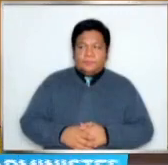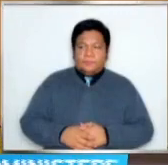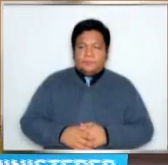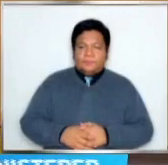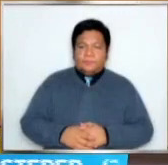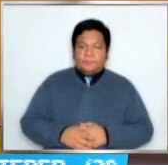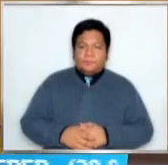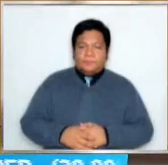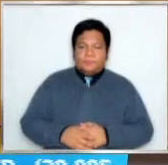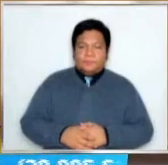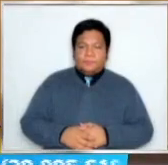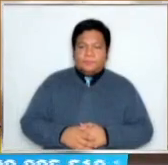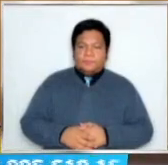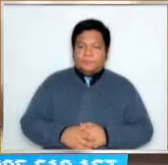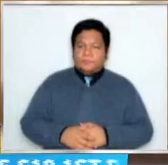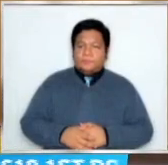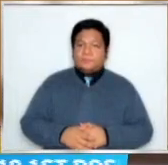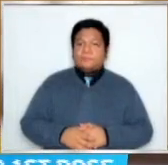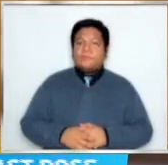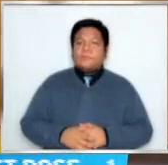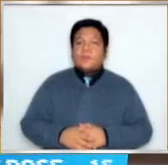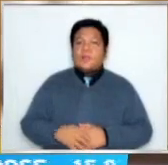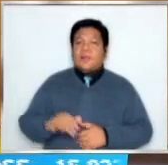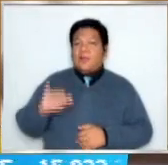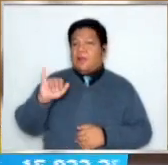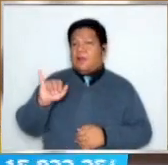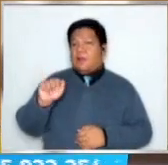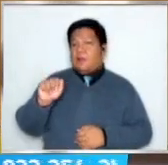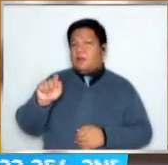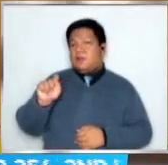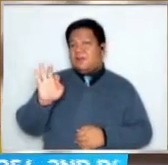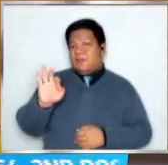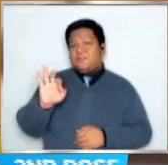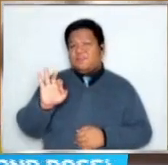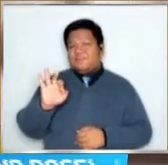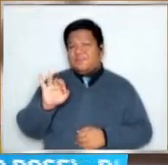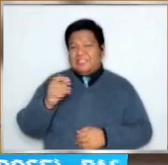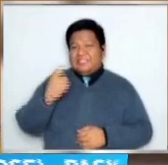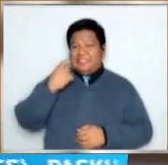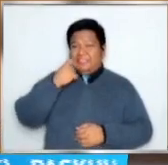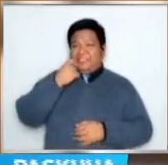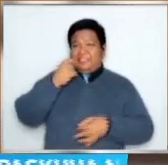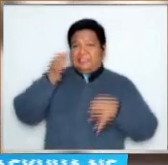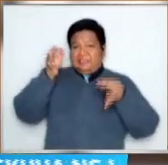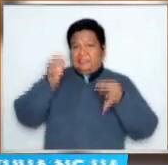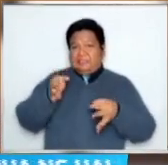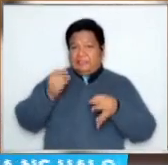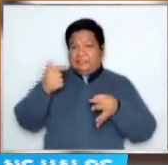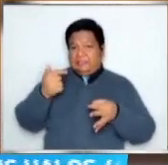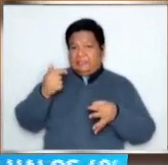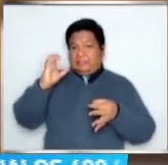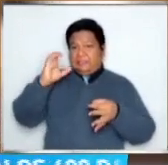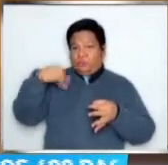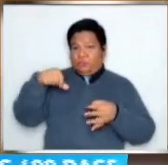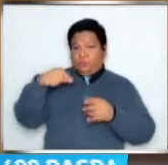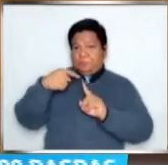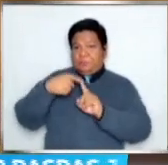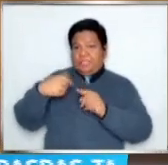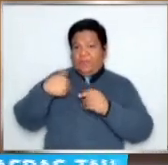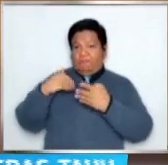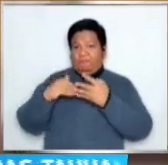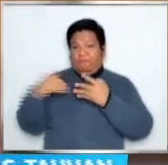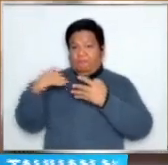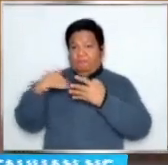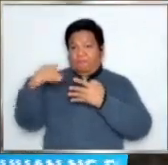Binawi ng IATF ang dapat sana'y pagpapatupad ng General Community Quarantine o GCQ with Alert Level System sa Metro